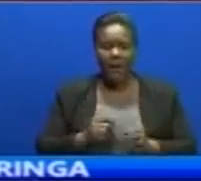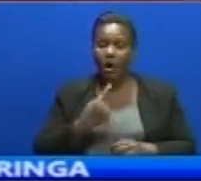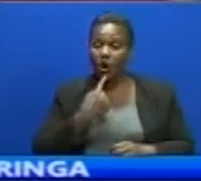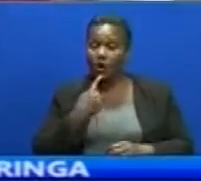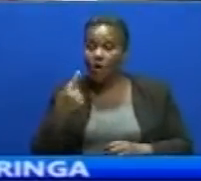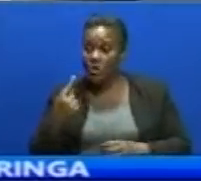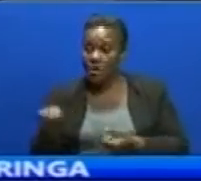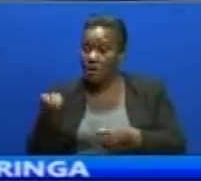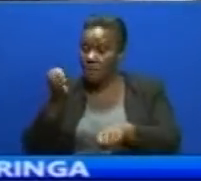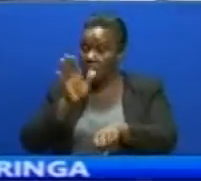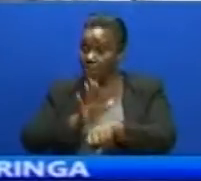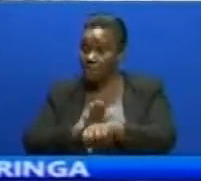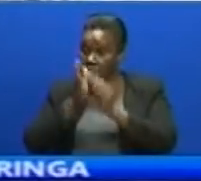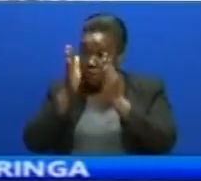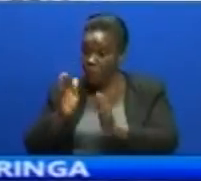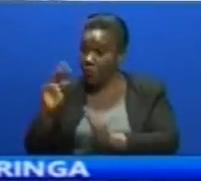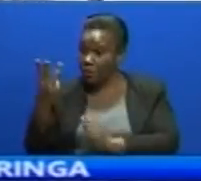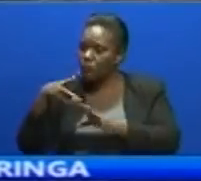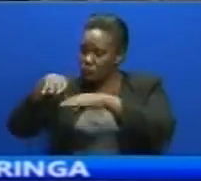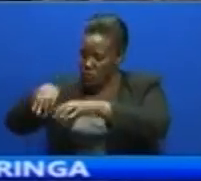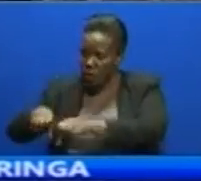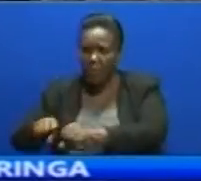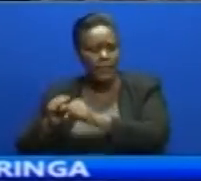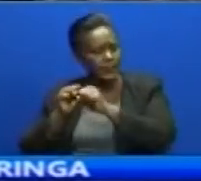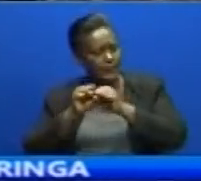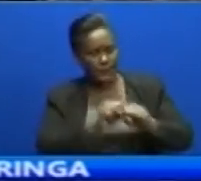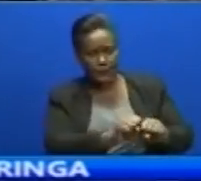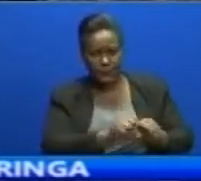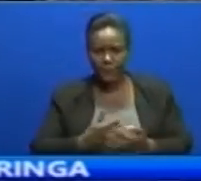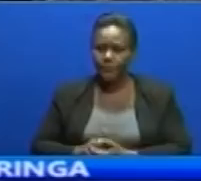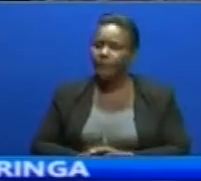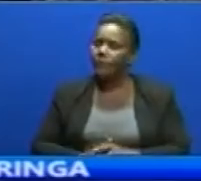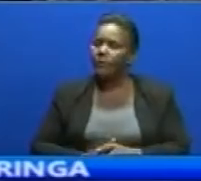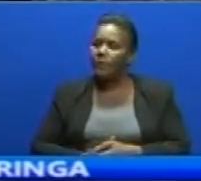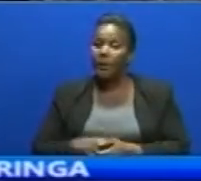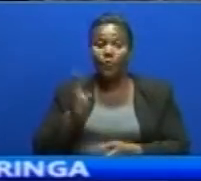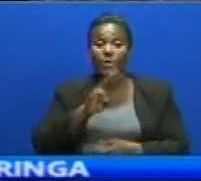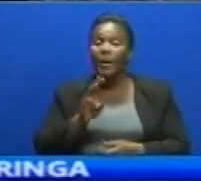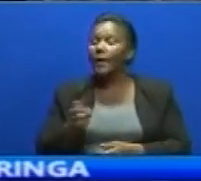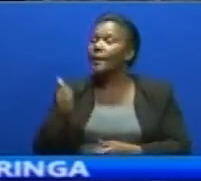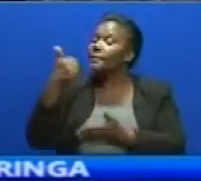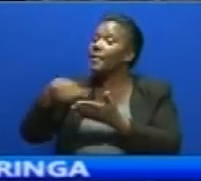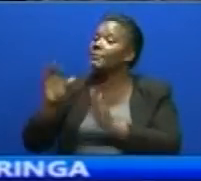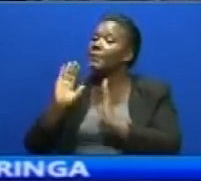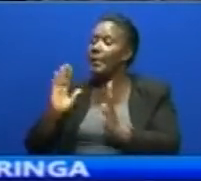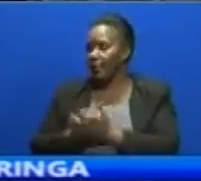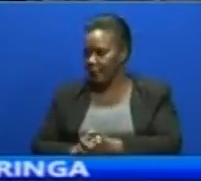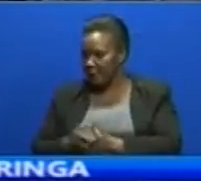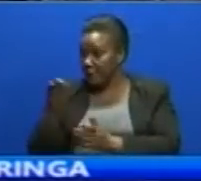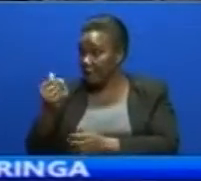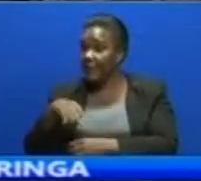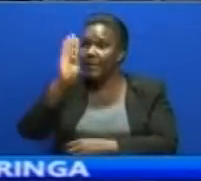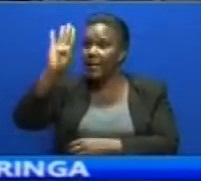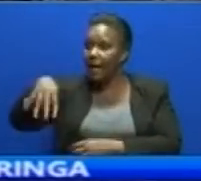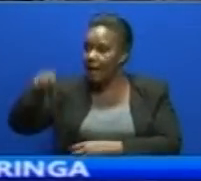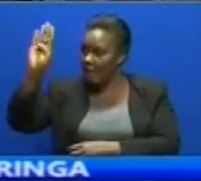hao wakuu watatu kutiwa mbaroni. Wameshalipwa na halmashauri pesa za rangi zote, pesa za tiles